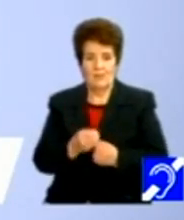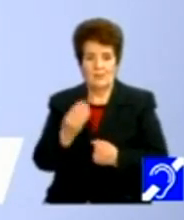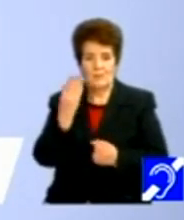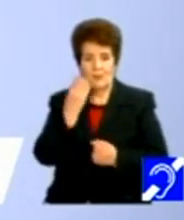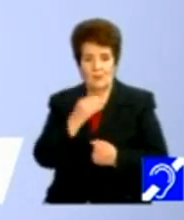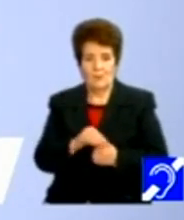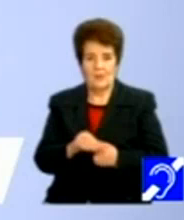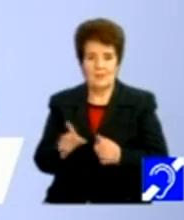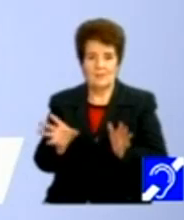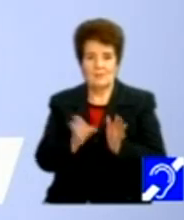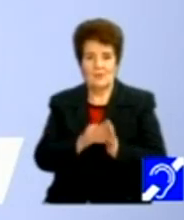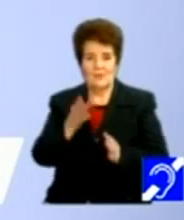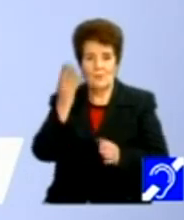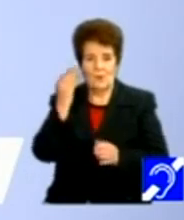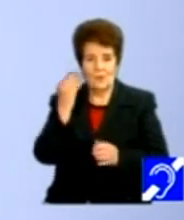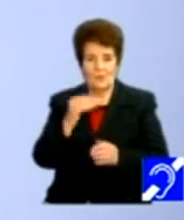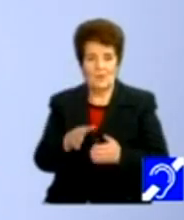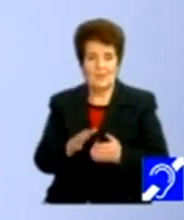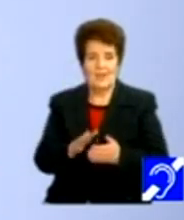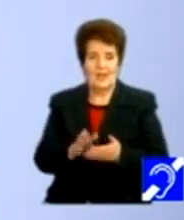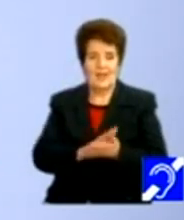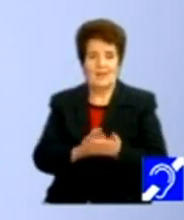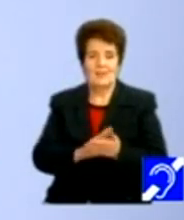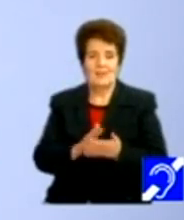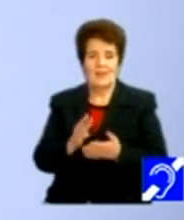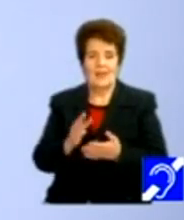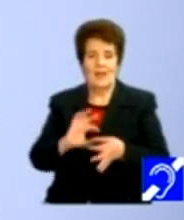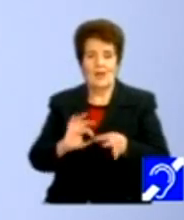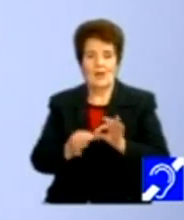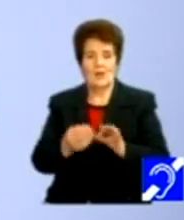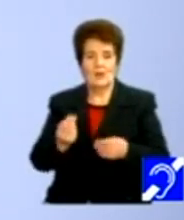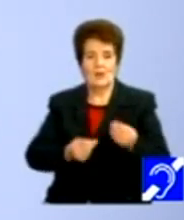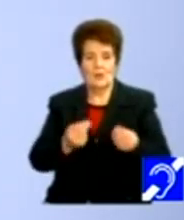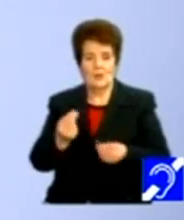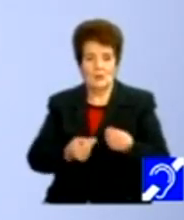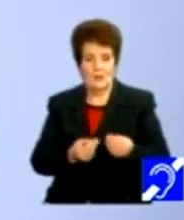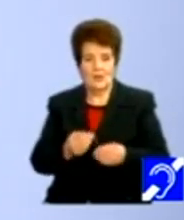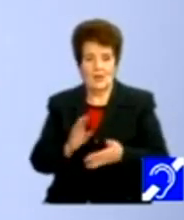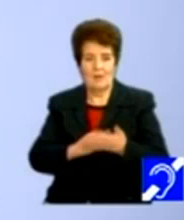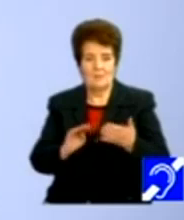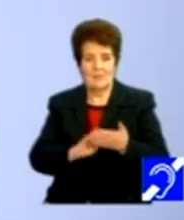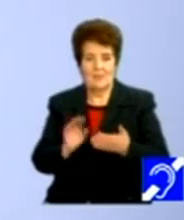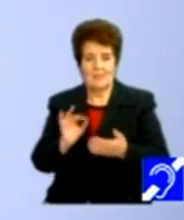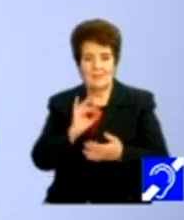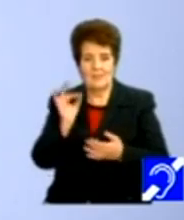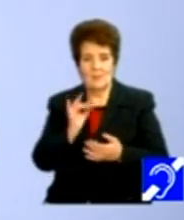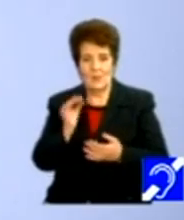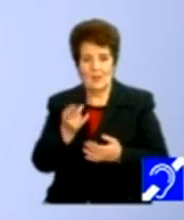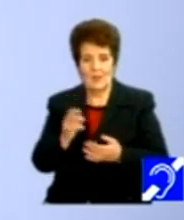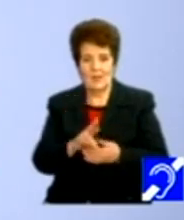sunt primul boxer moldovean calificat la Jocurile Olimpice. 10 cărți care le-am scris de istorie, două dintre